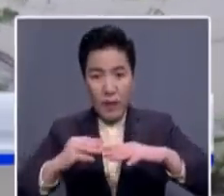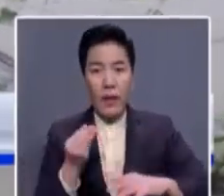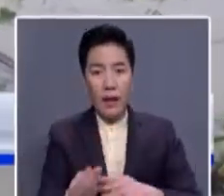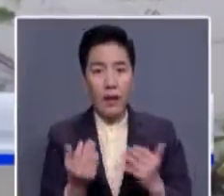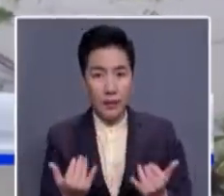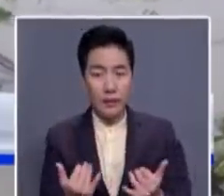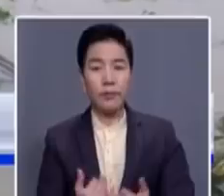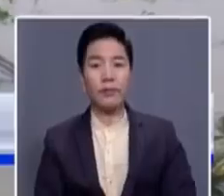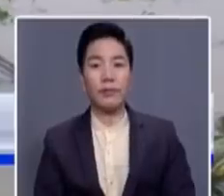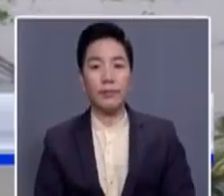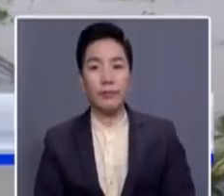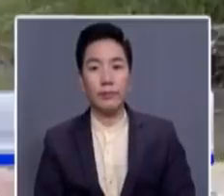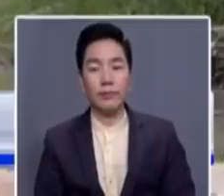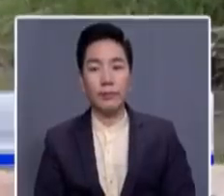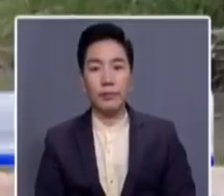ค่ะ